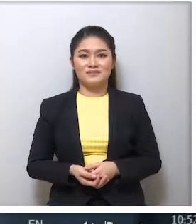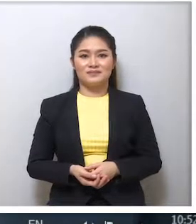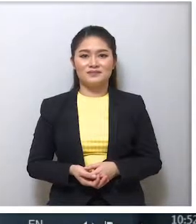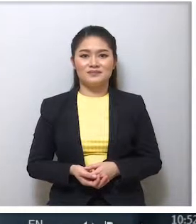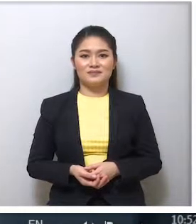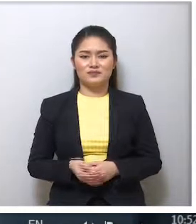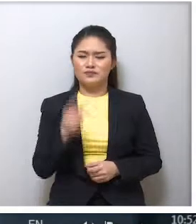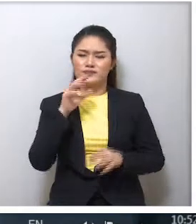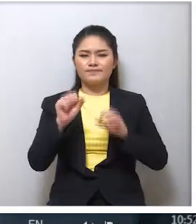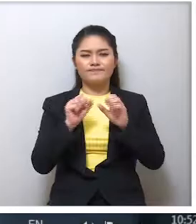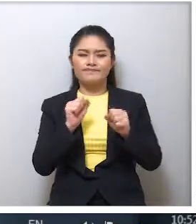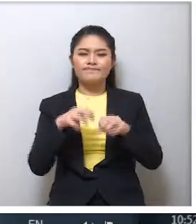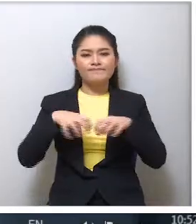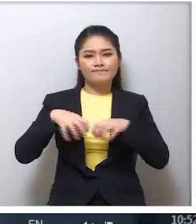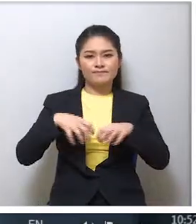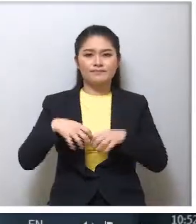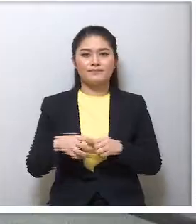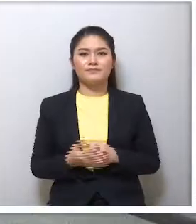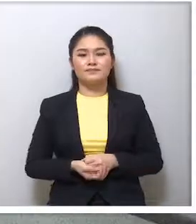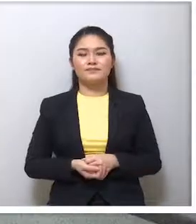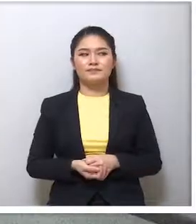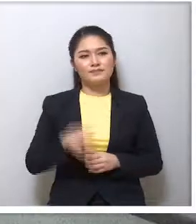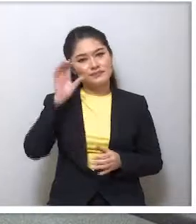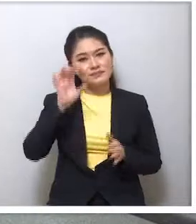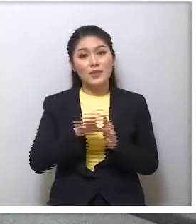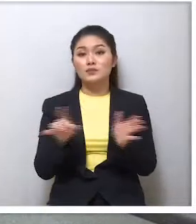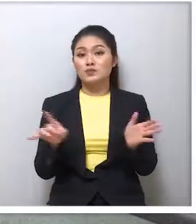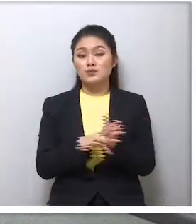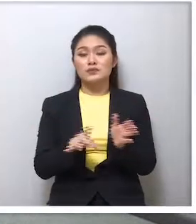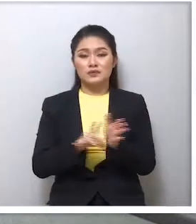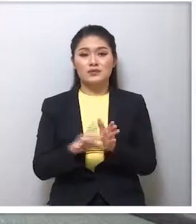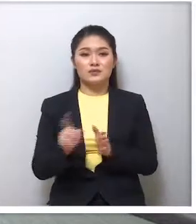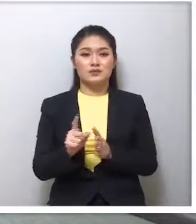ลองจัดดูนะครับจัดท่าสุดท้ายให้เขาอยู่